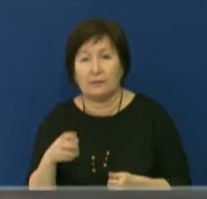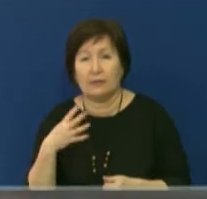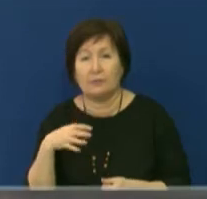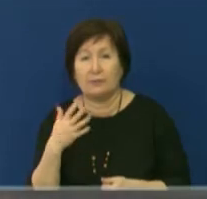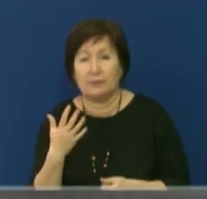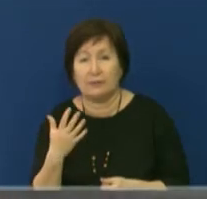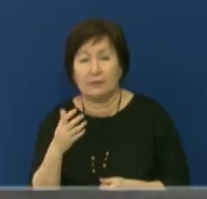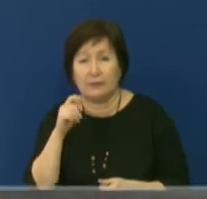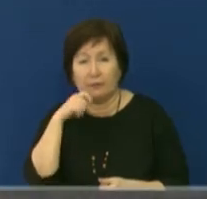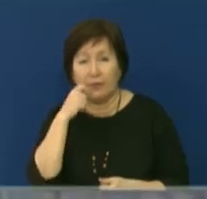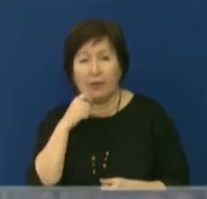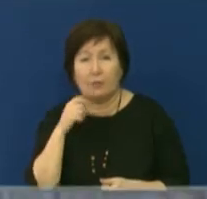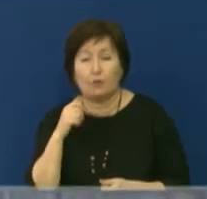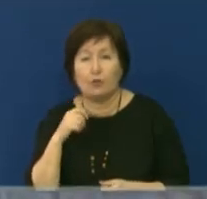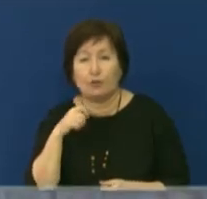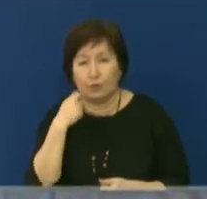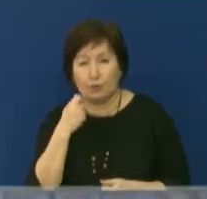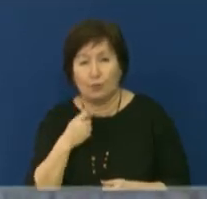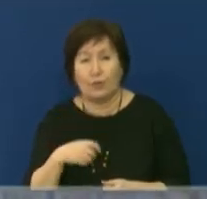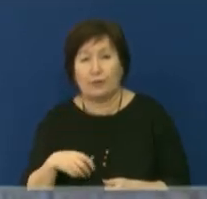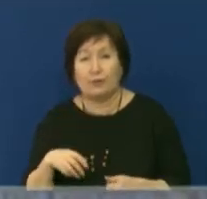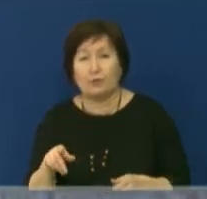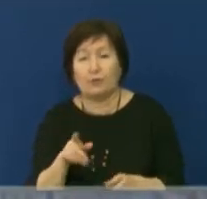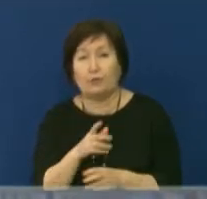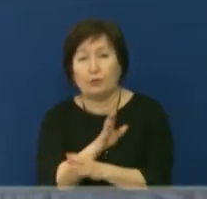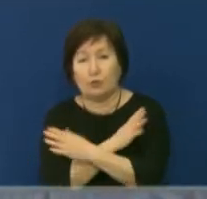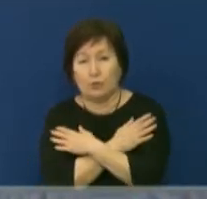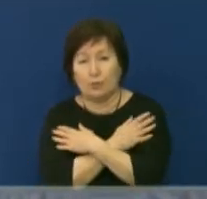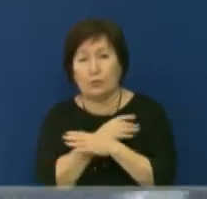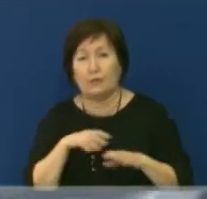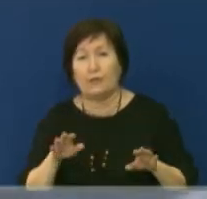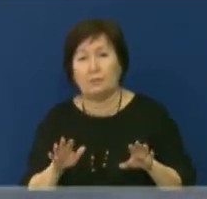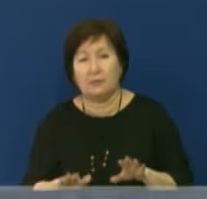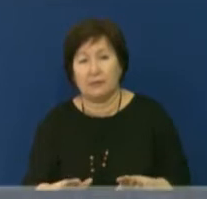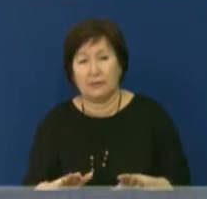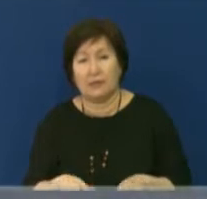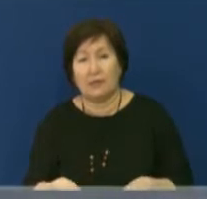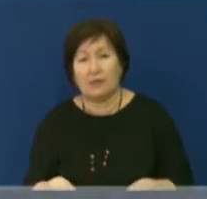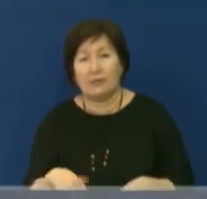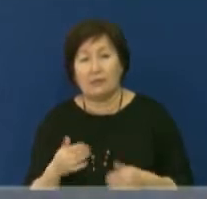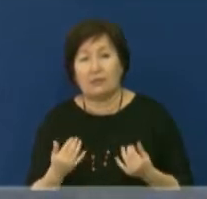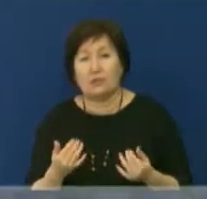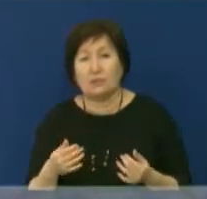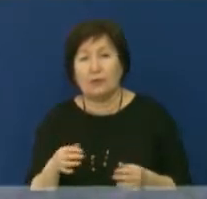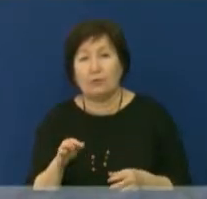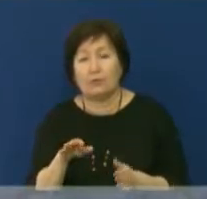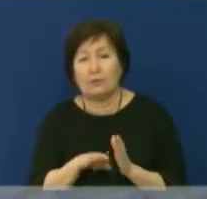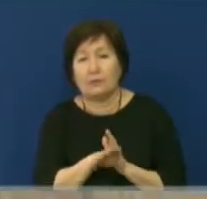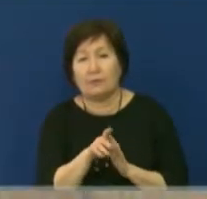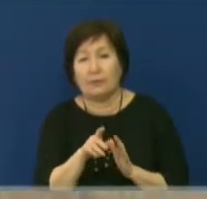45-летнего мужчину, который в результате полученных телесных повреждений скончался на месте. Проводится досудебное расследование по